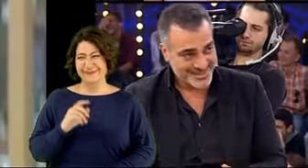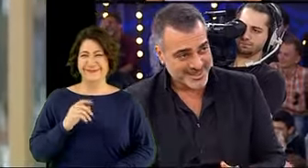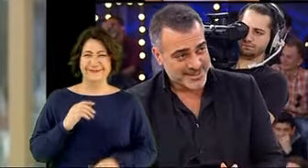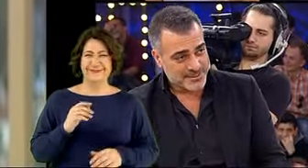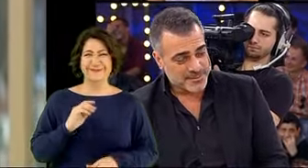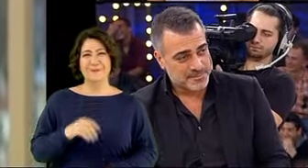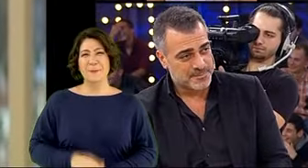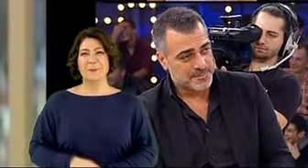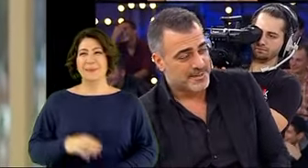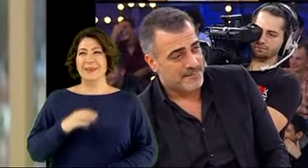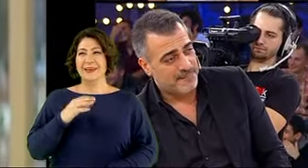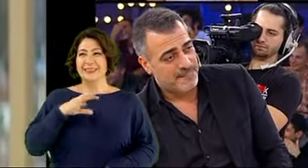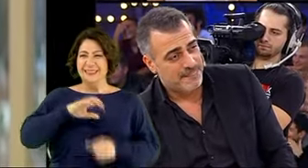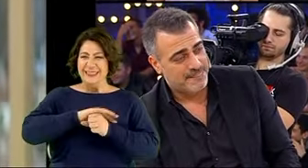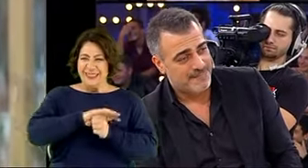Şimdi